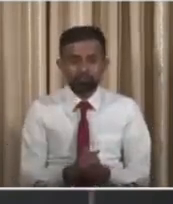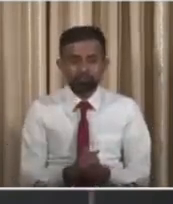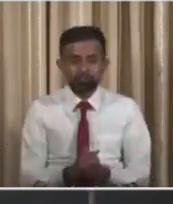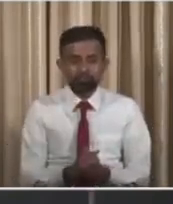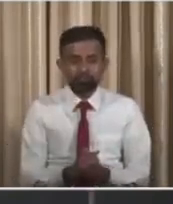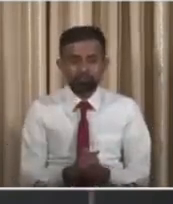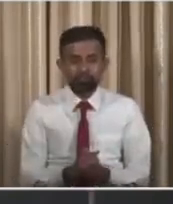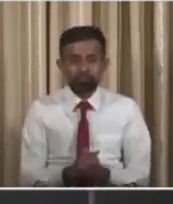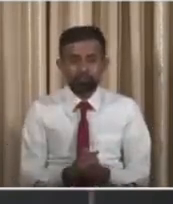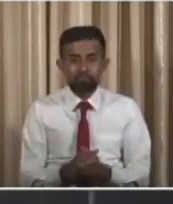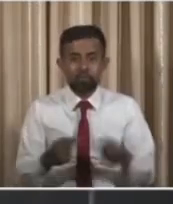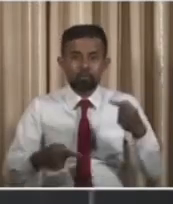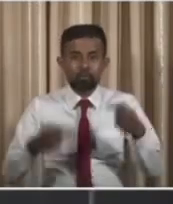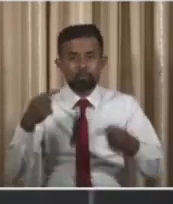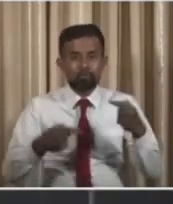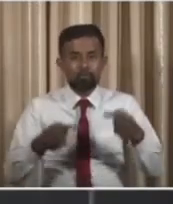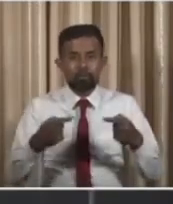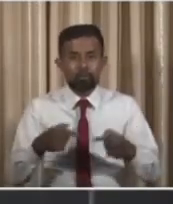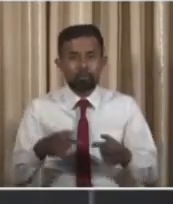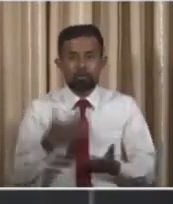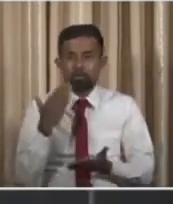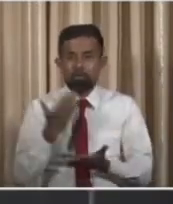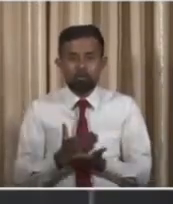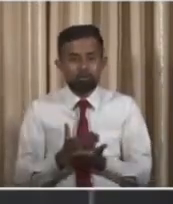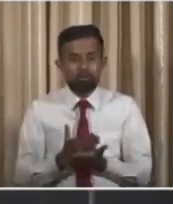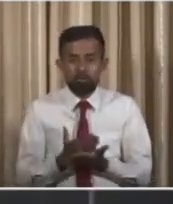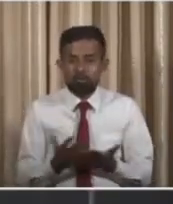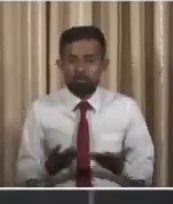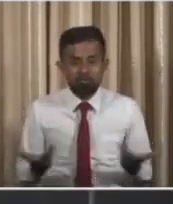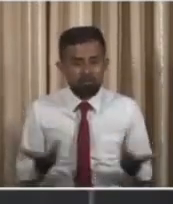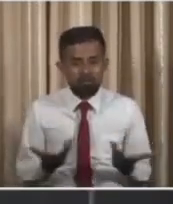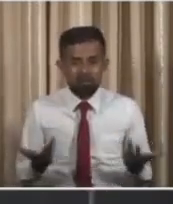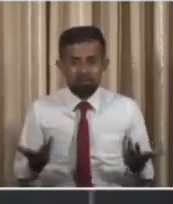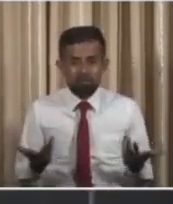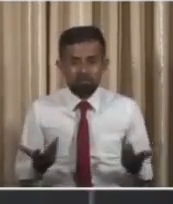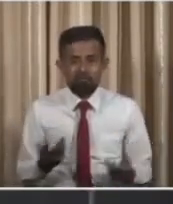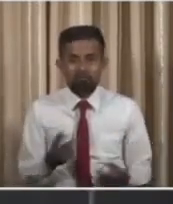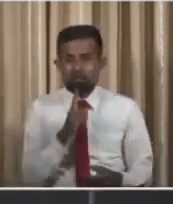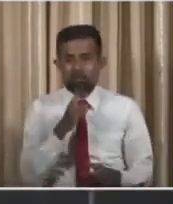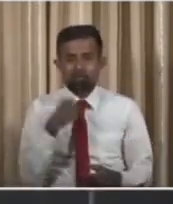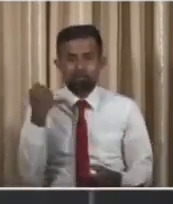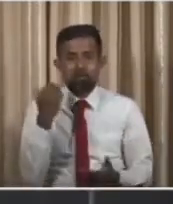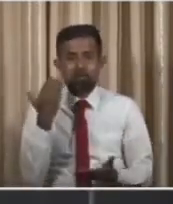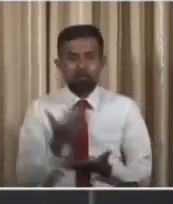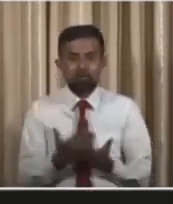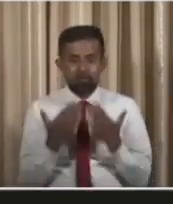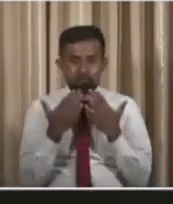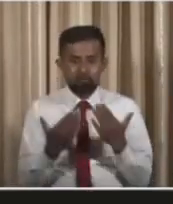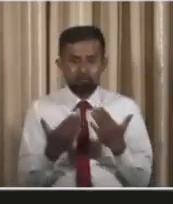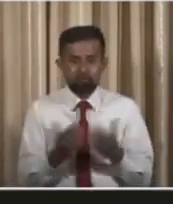මේ මේ ආගුමන්ට් වලින් මේක නවත්තන්න හැකියාවක් නැහැ කියන එක මතක් කරමින් මගේ වචන සල්ප අසංගන බොහොම ස්තුතියි.